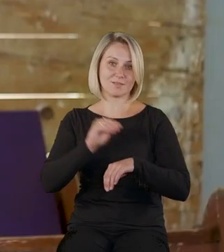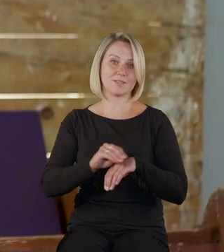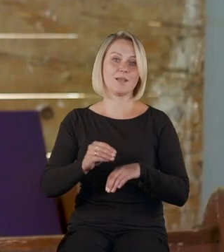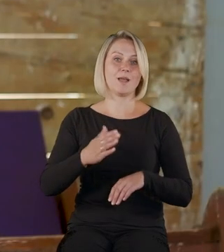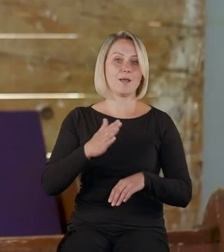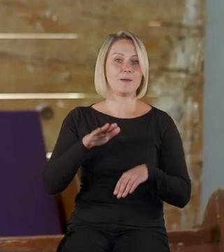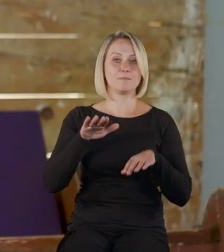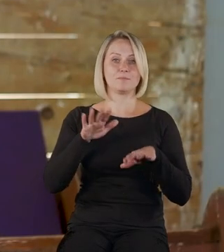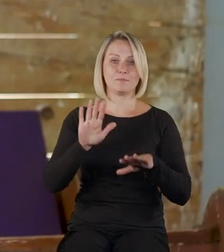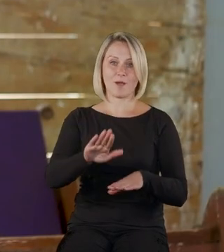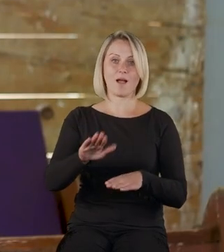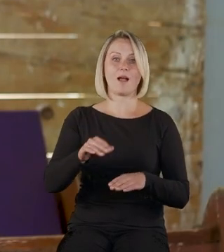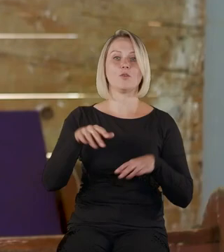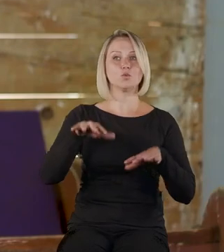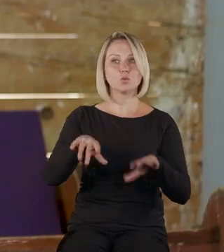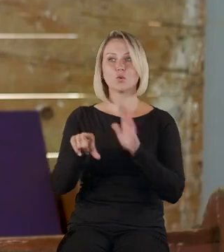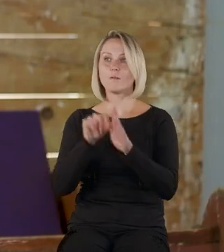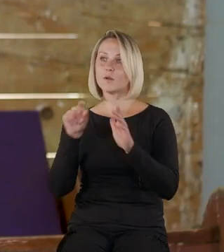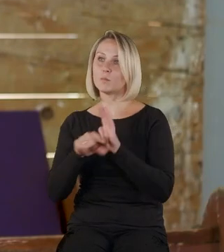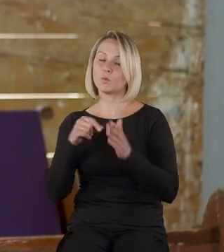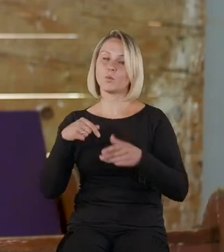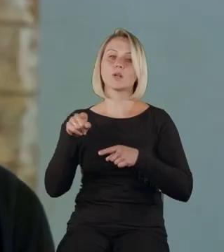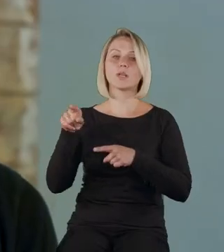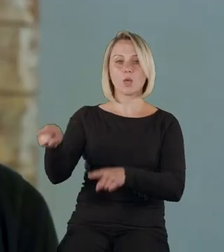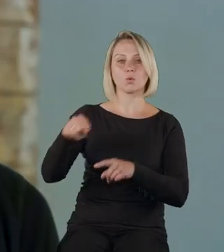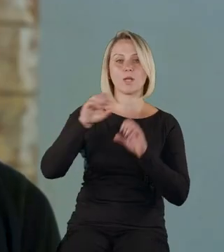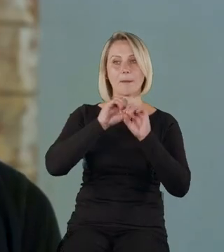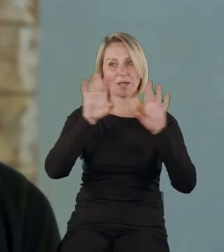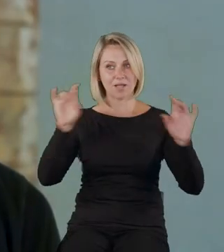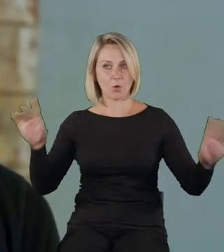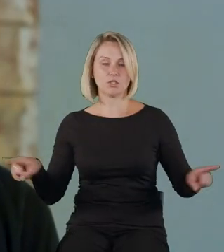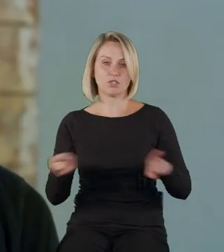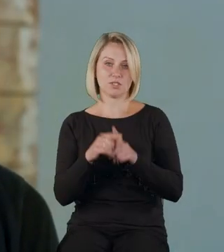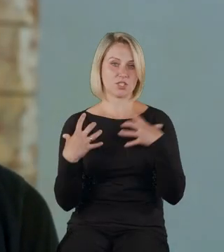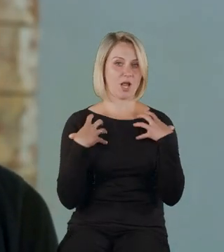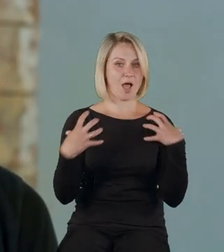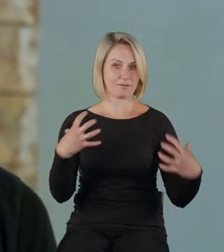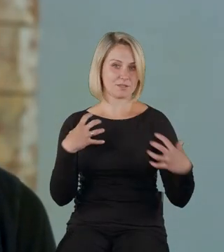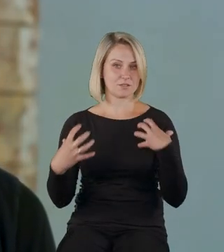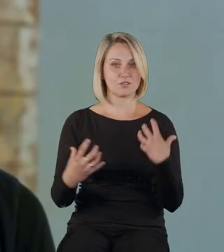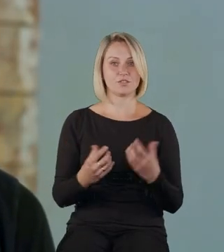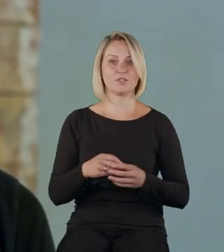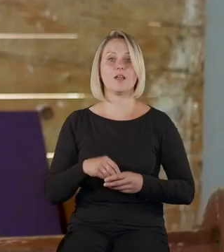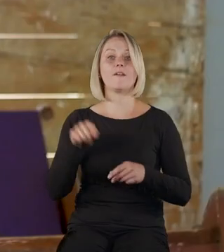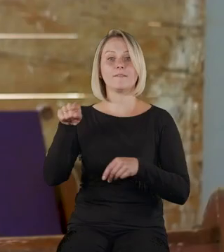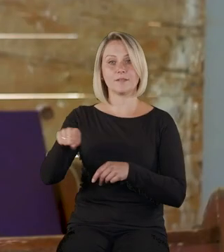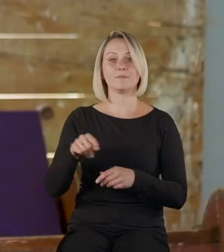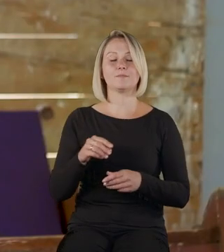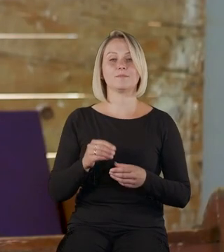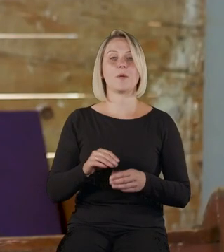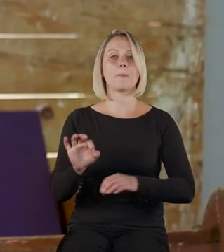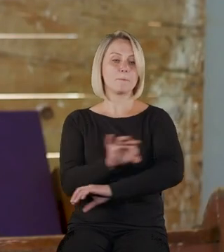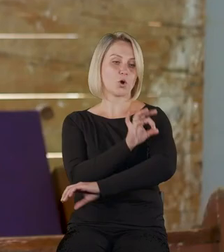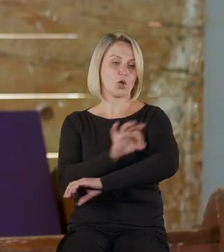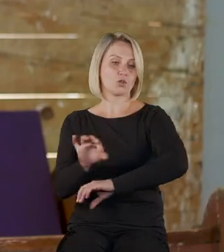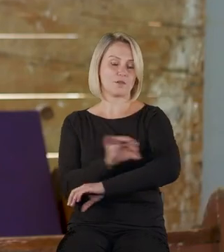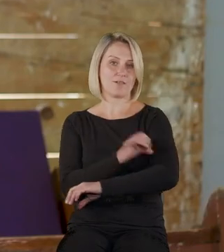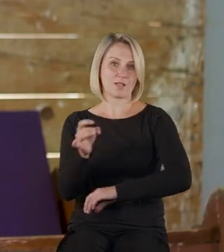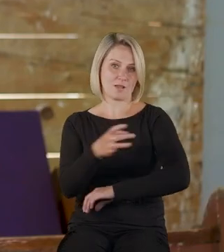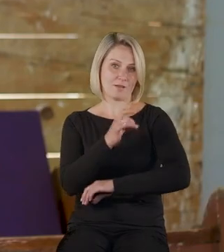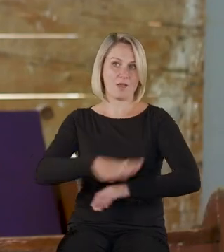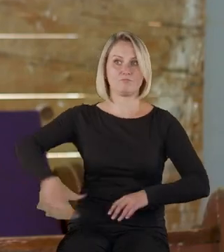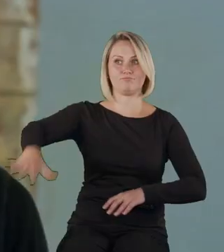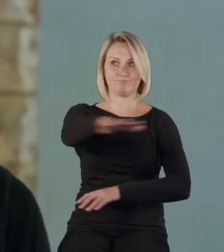do wyboru wiele kierunków pedagogicznych oraz artystycznych. Zaletą naszego wydziału jest kierunek projektowania gier oraz